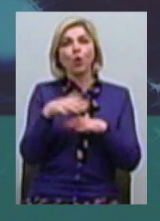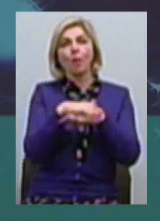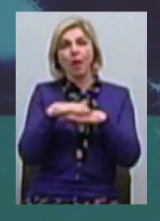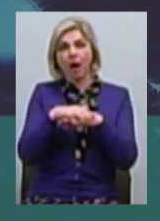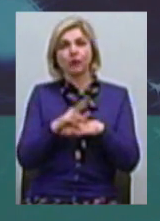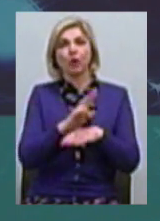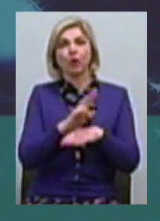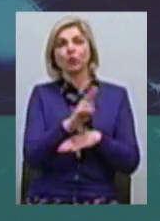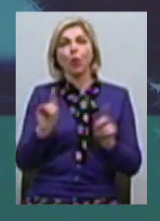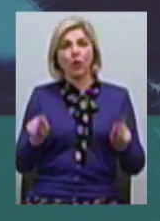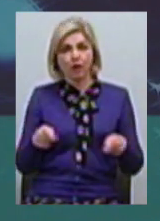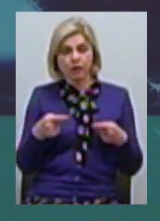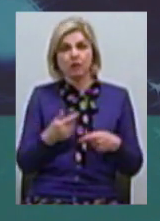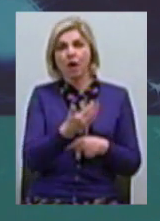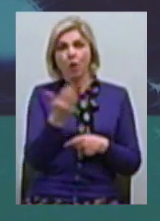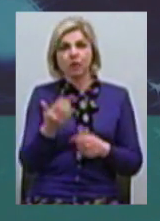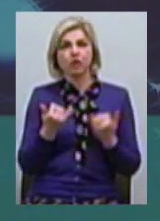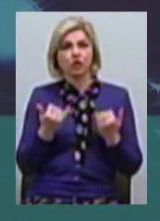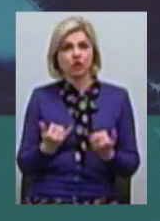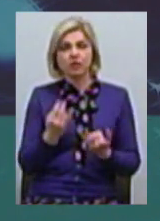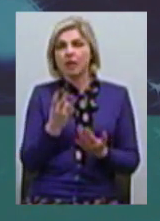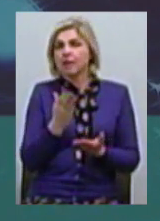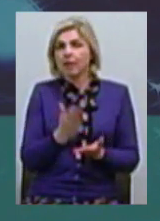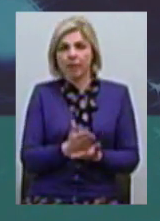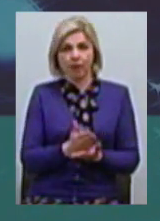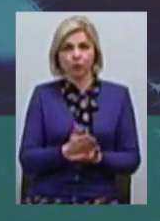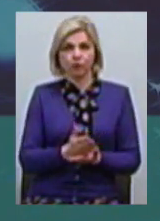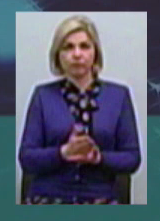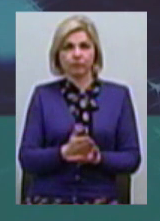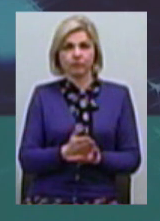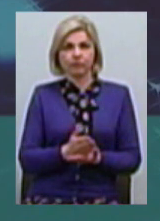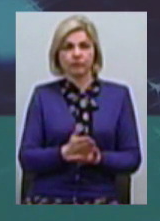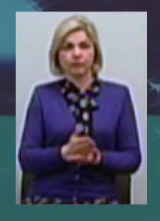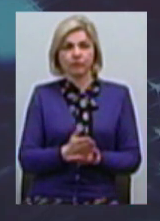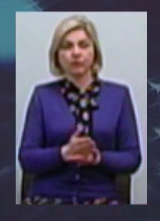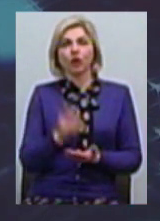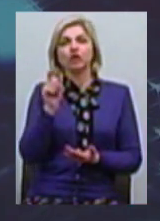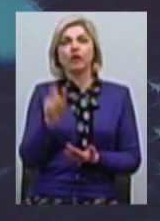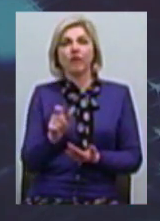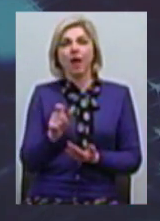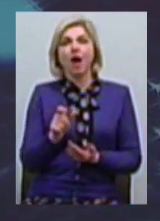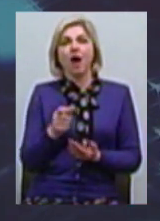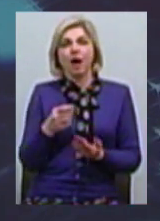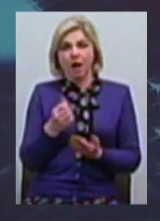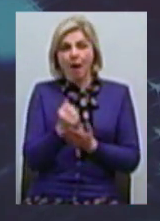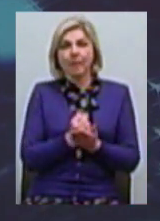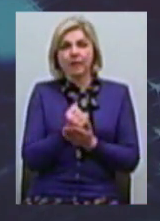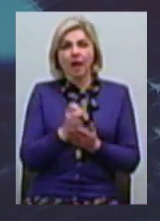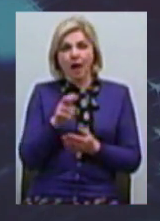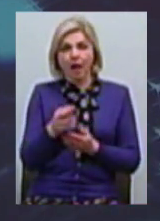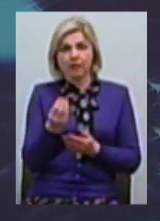организованы, они, в принципе, сейчас не имеют, ну, человеческого капитала для того, чтобы правильно